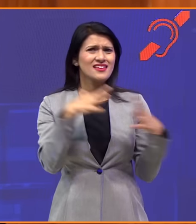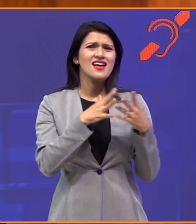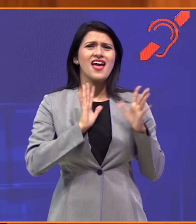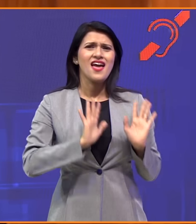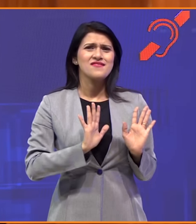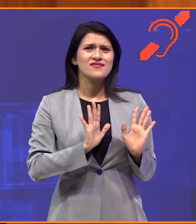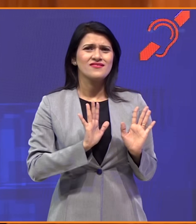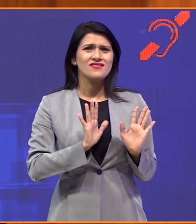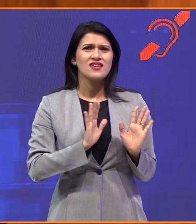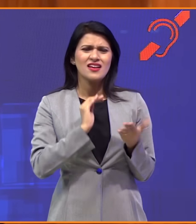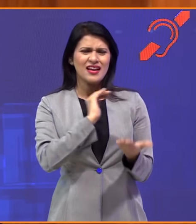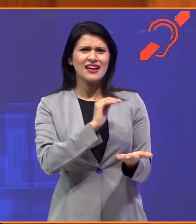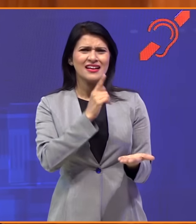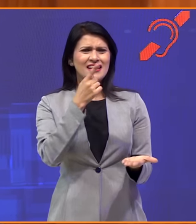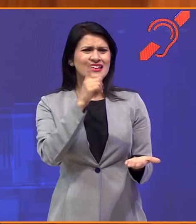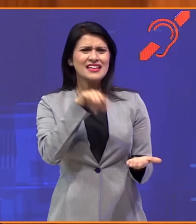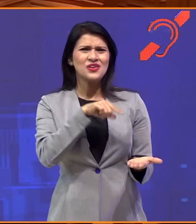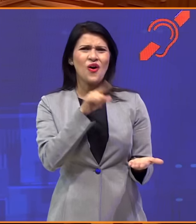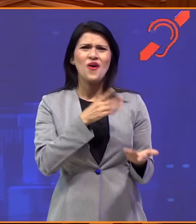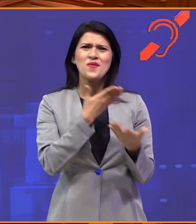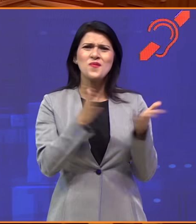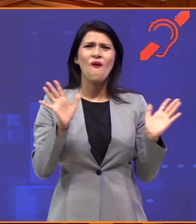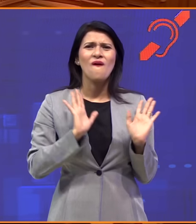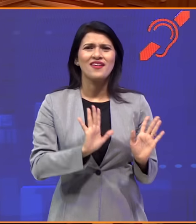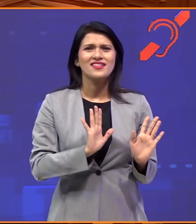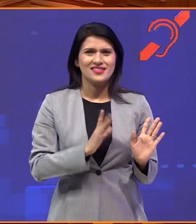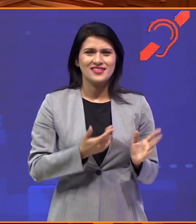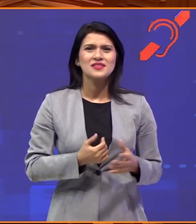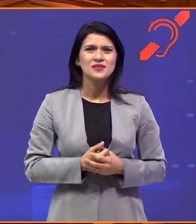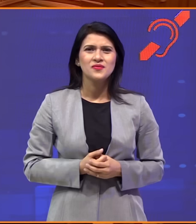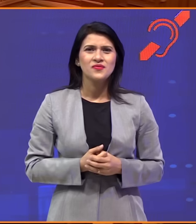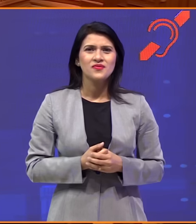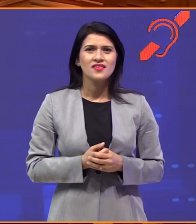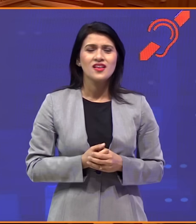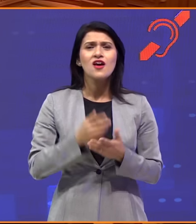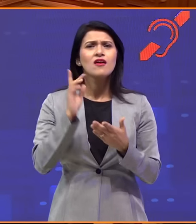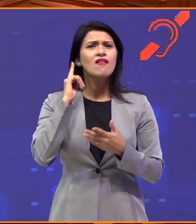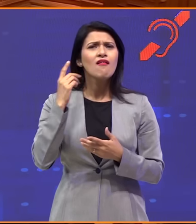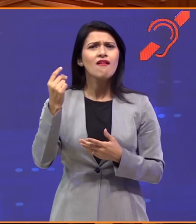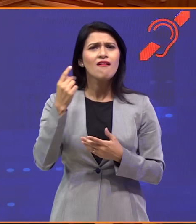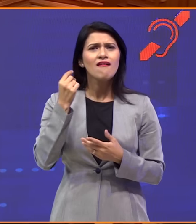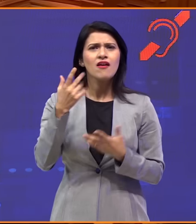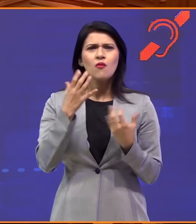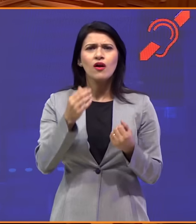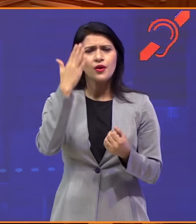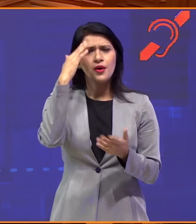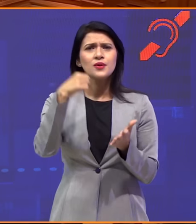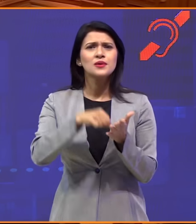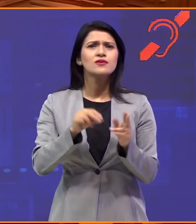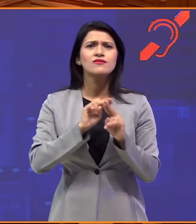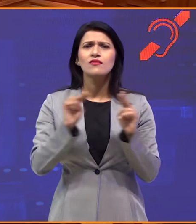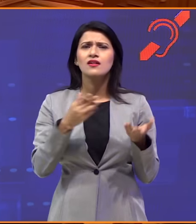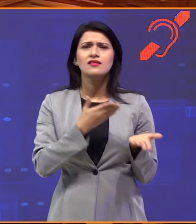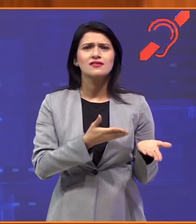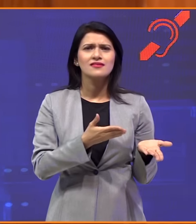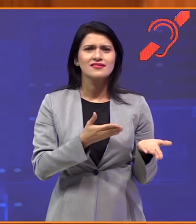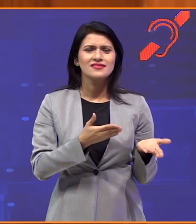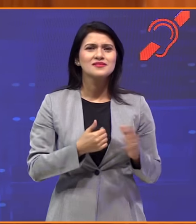मतलब मेरे घर में ऐसा नालायक कैसे पैदा हो गया जो वो म्यूजिक सीखना चाहता है लेकिन उसको ताल का भी पूरा ज्ञान नहीं